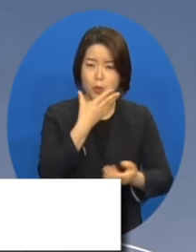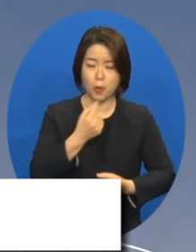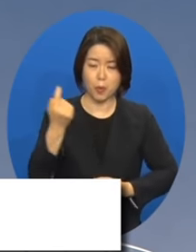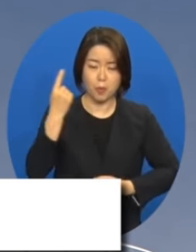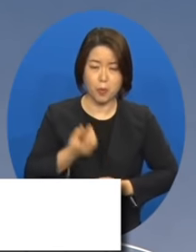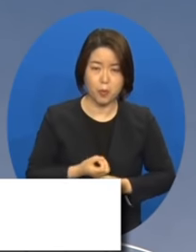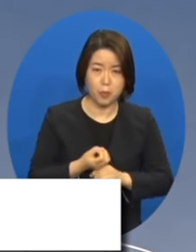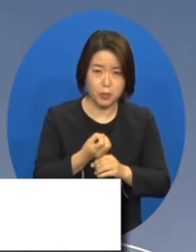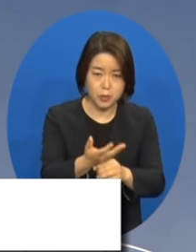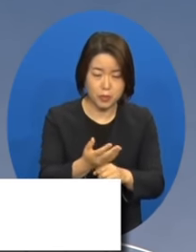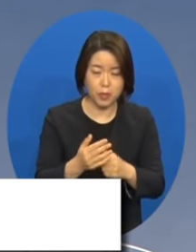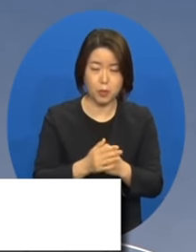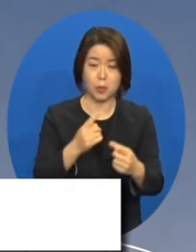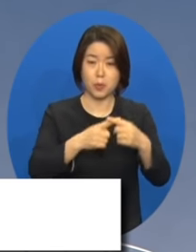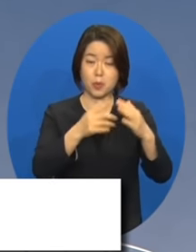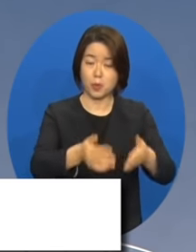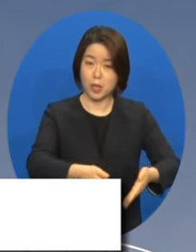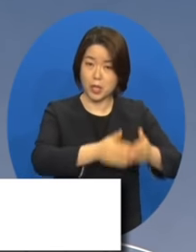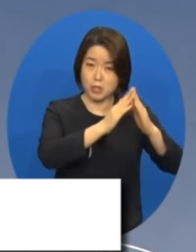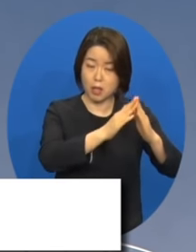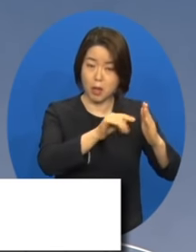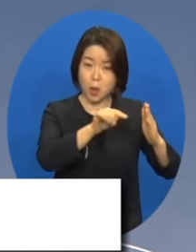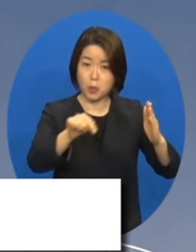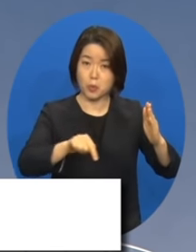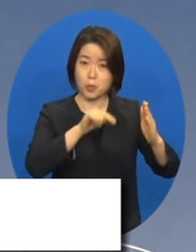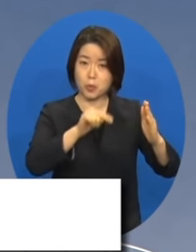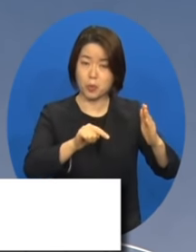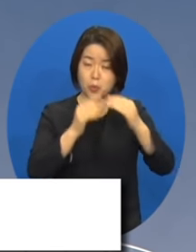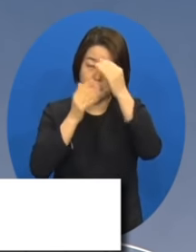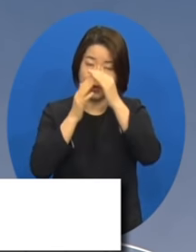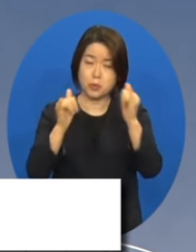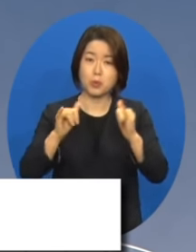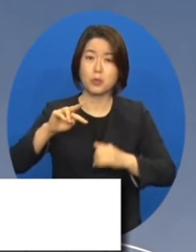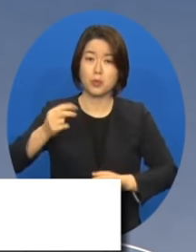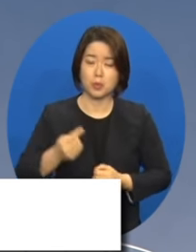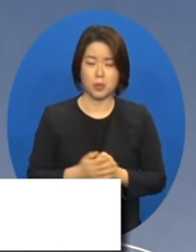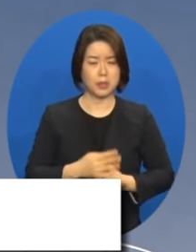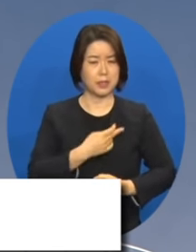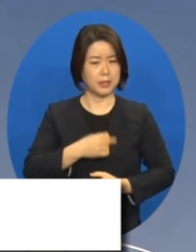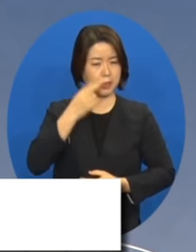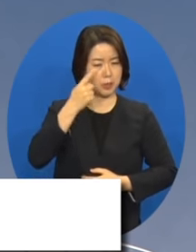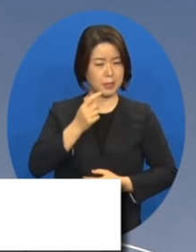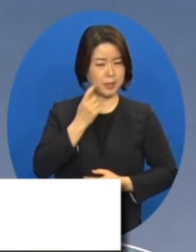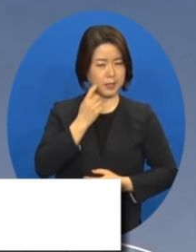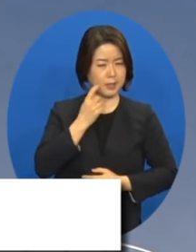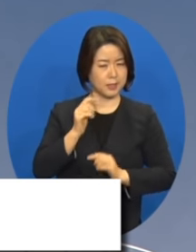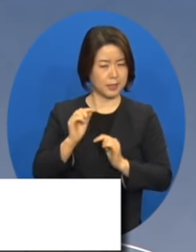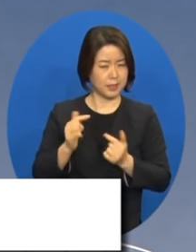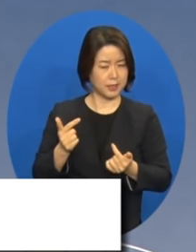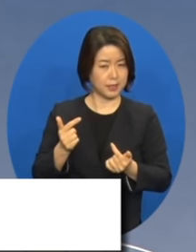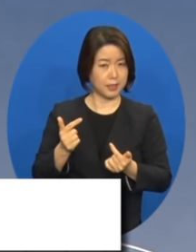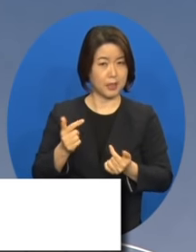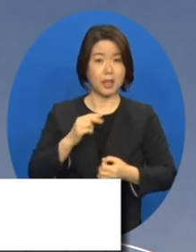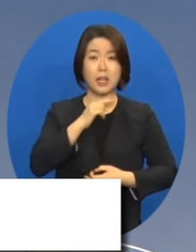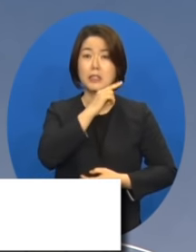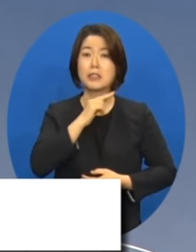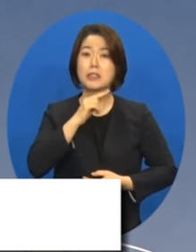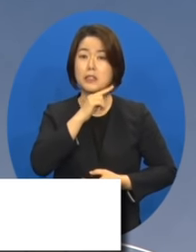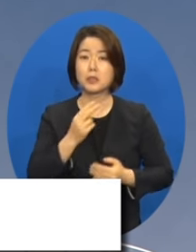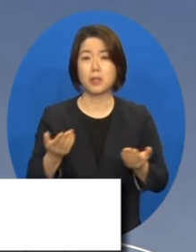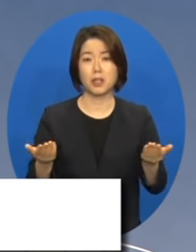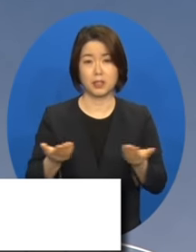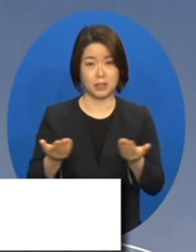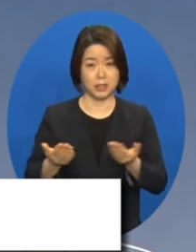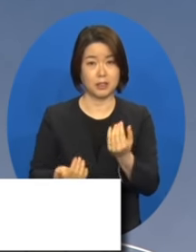세웠는데 은 그 고린도 교회 교인들 조차도 사도 바울이 혹시 가지 아닌가 그렇게 의심 하는 일들도